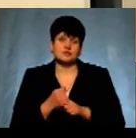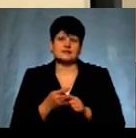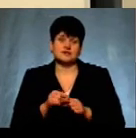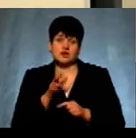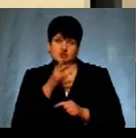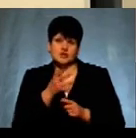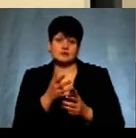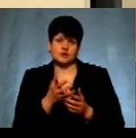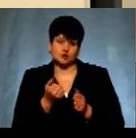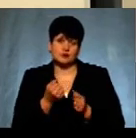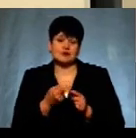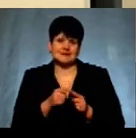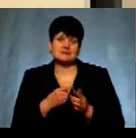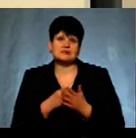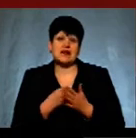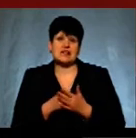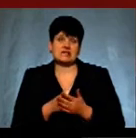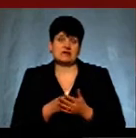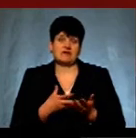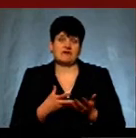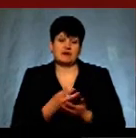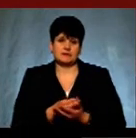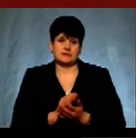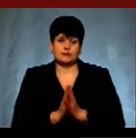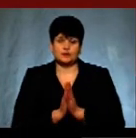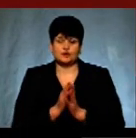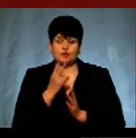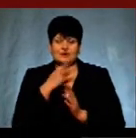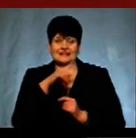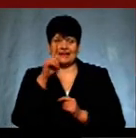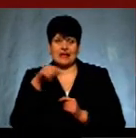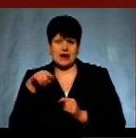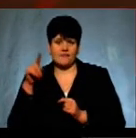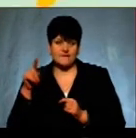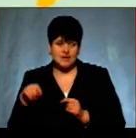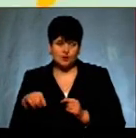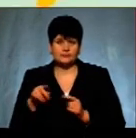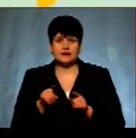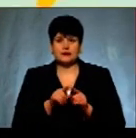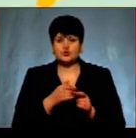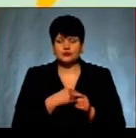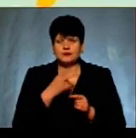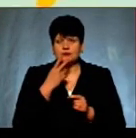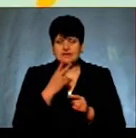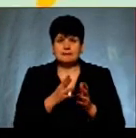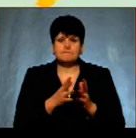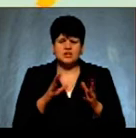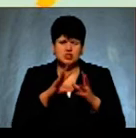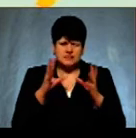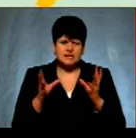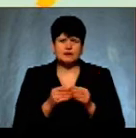також отримає ці матеріальні виплати. І попрошу режисера показати нам графіку, і також хочу, щоб ви нам розказали більше, яка ситуація загалом